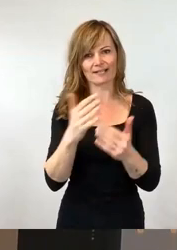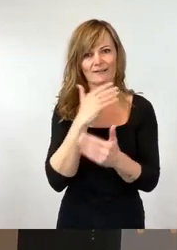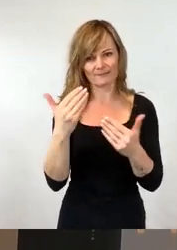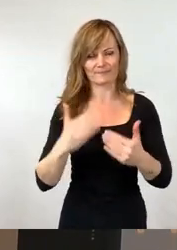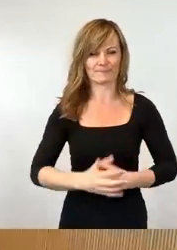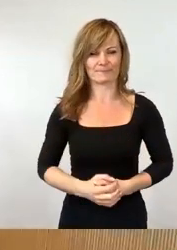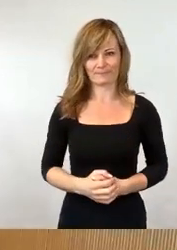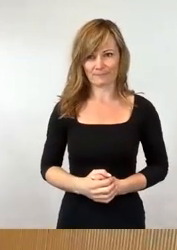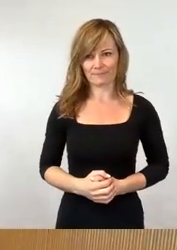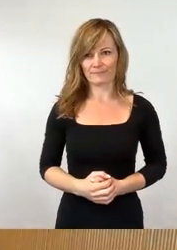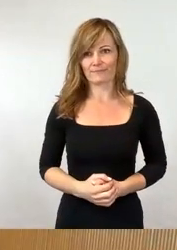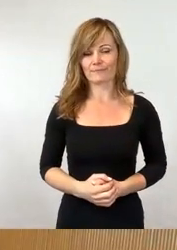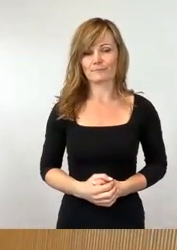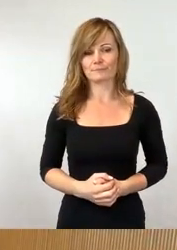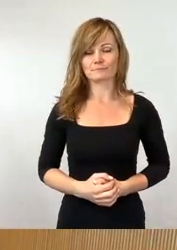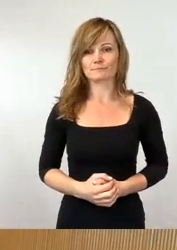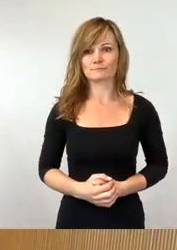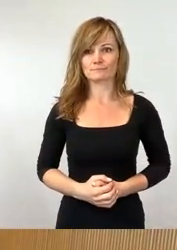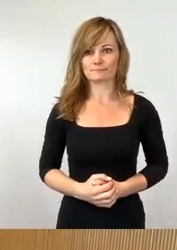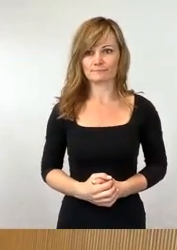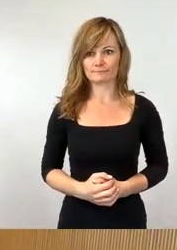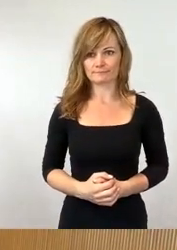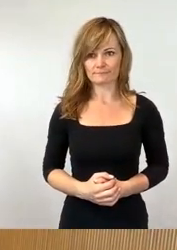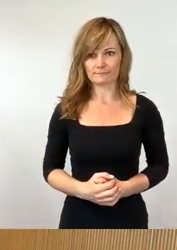Vielen Dank.